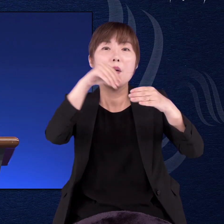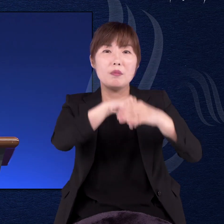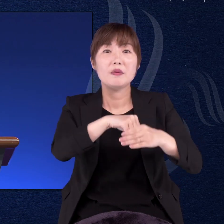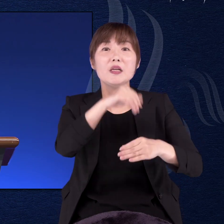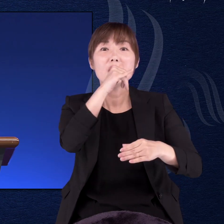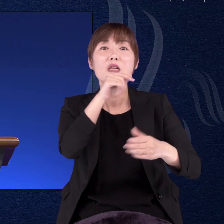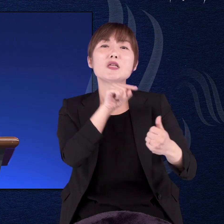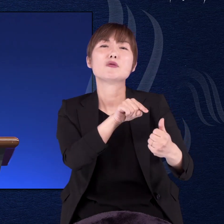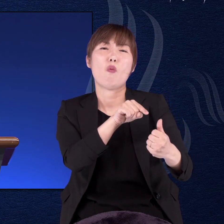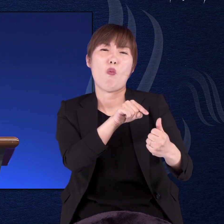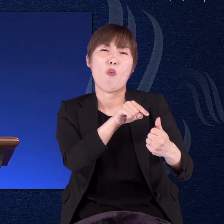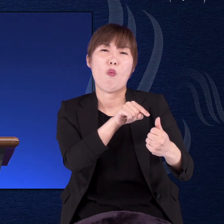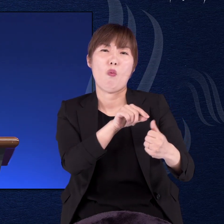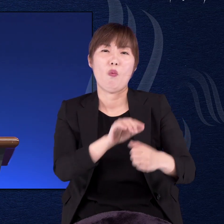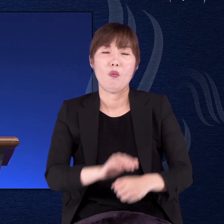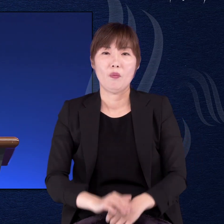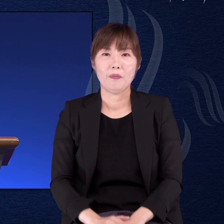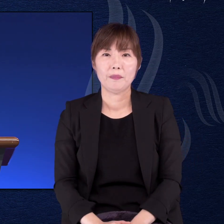드리는데,